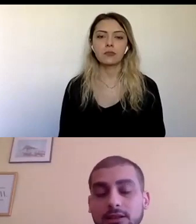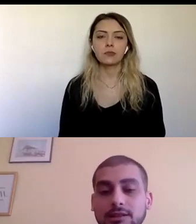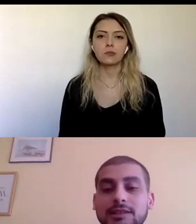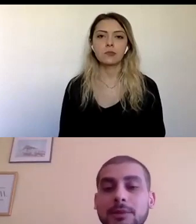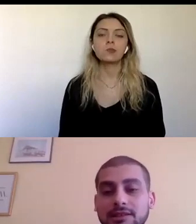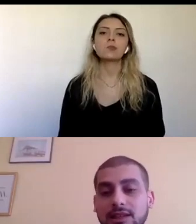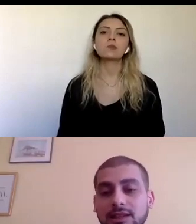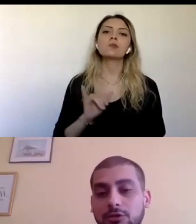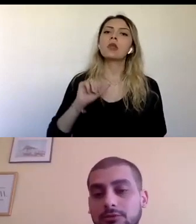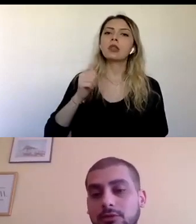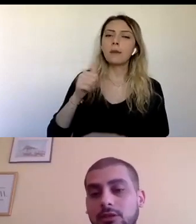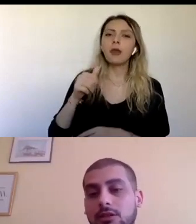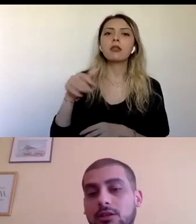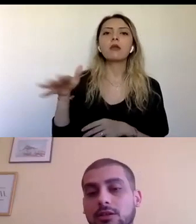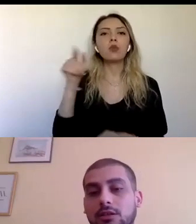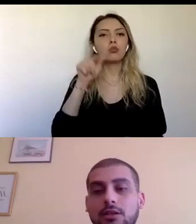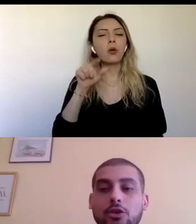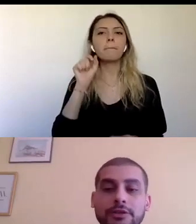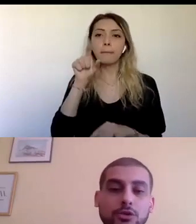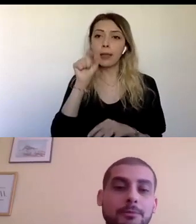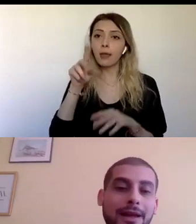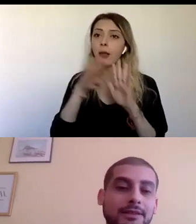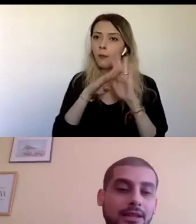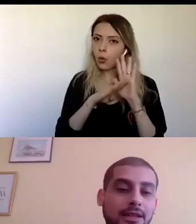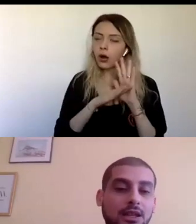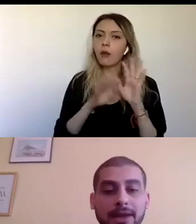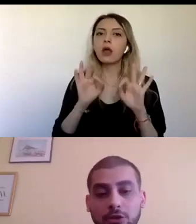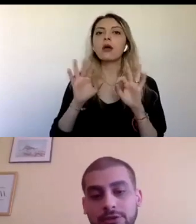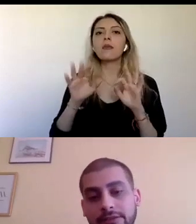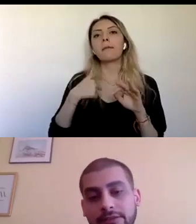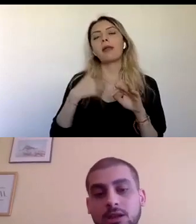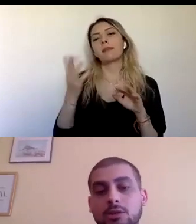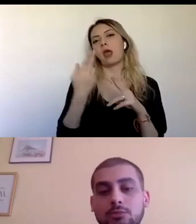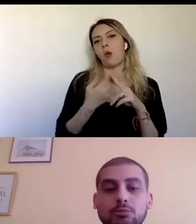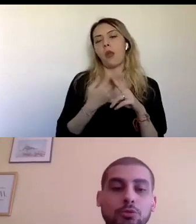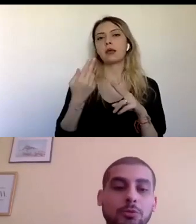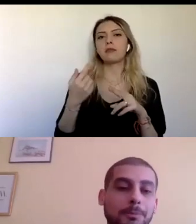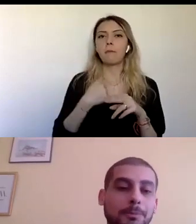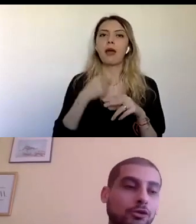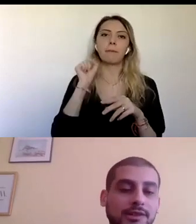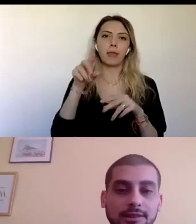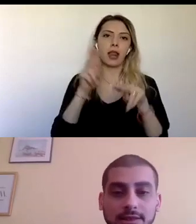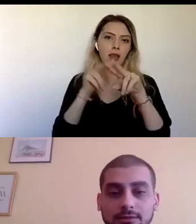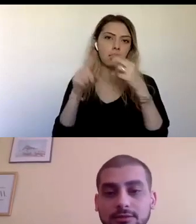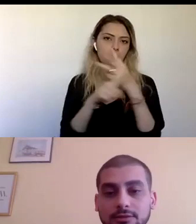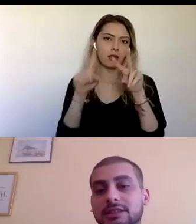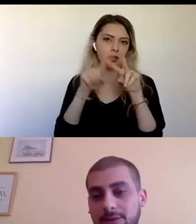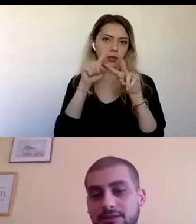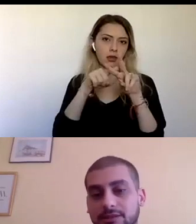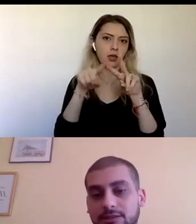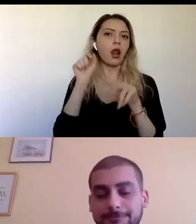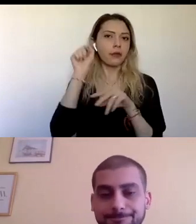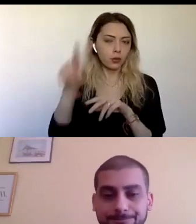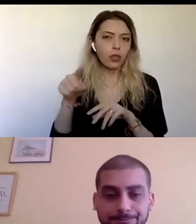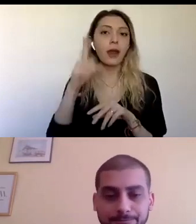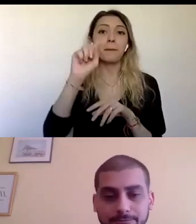da silmenizi sağlıyor. Örnek veriyorum, ben Kenan'a bir mail gönderdim, bu bir gün sonra silinsin